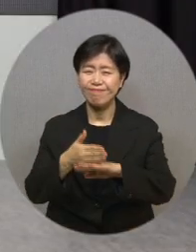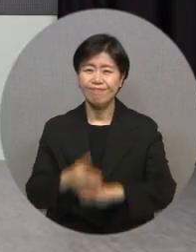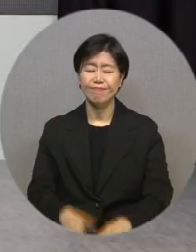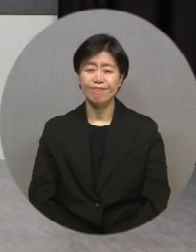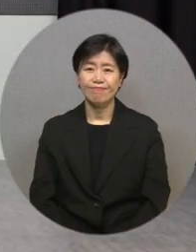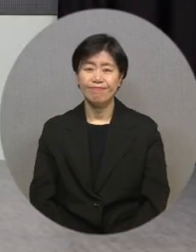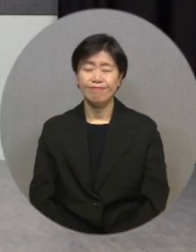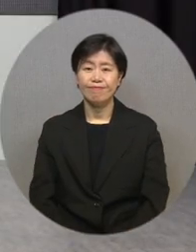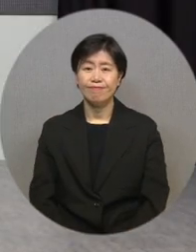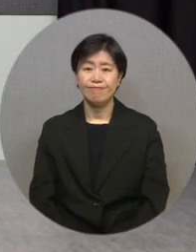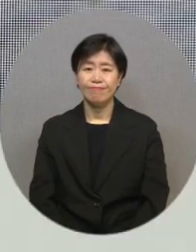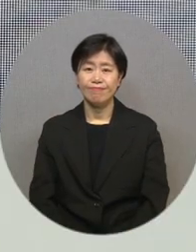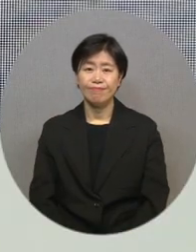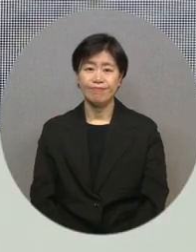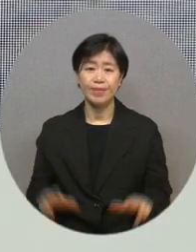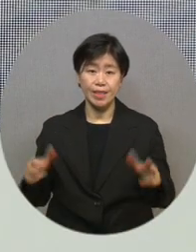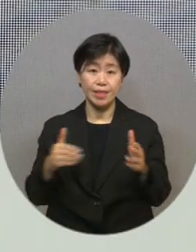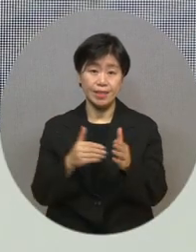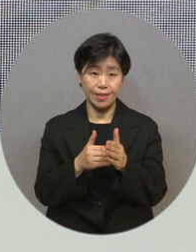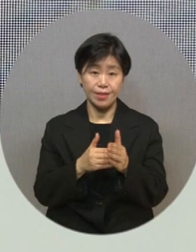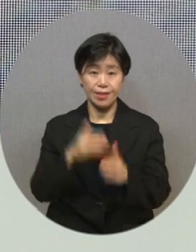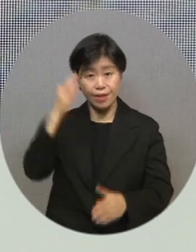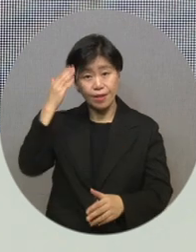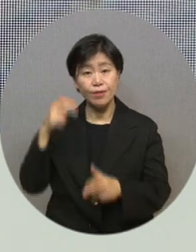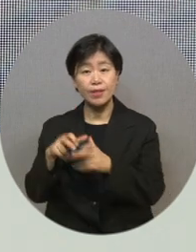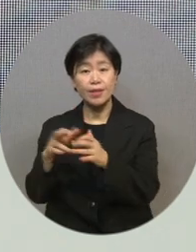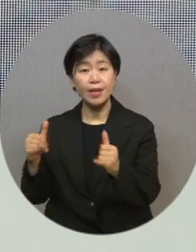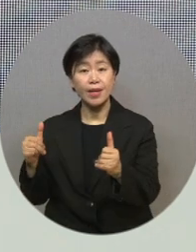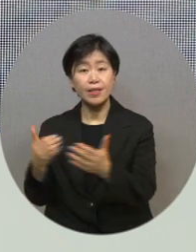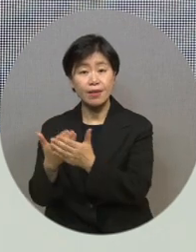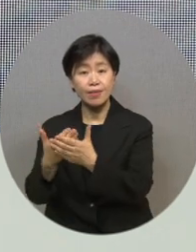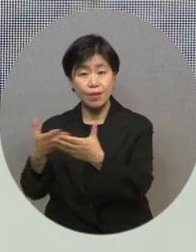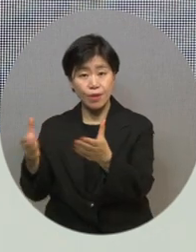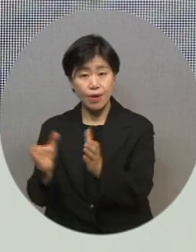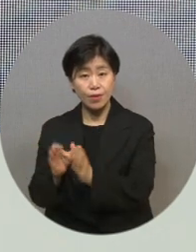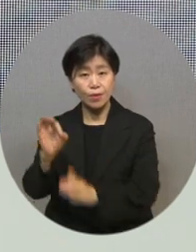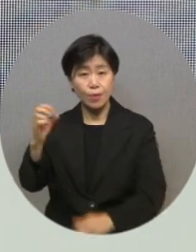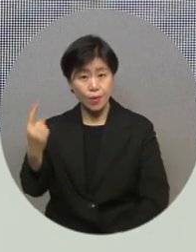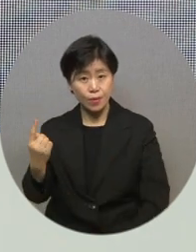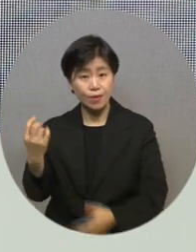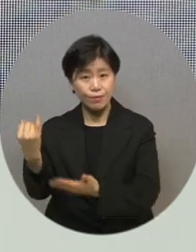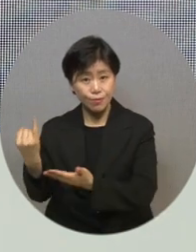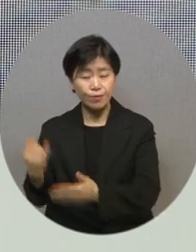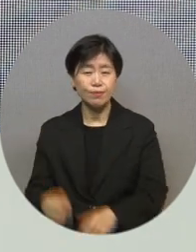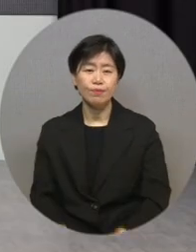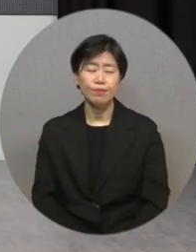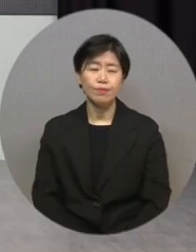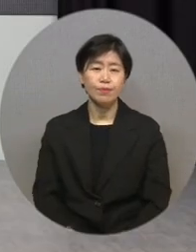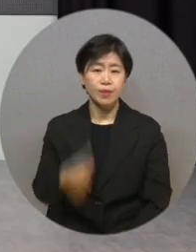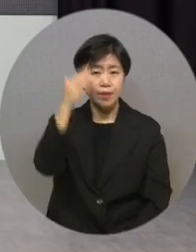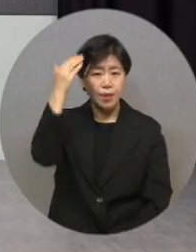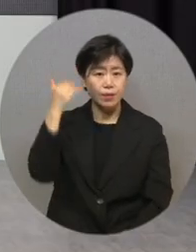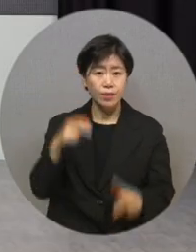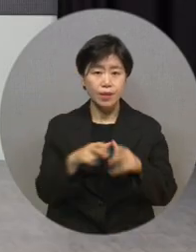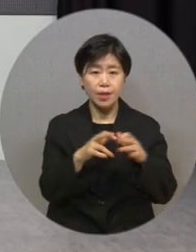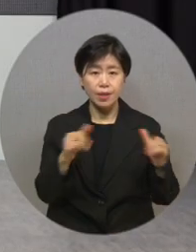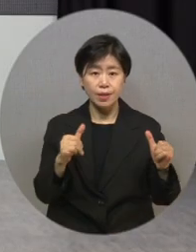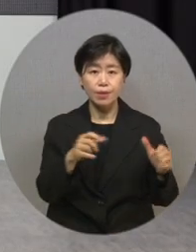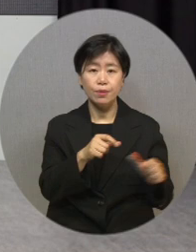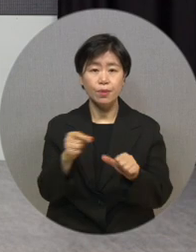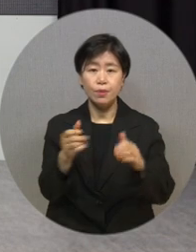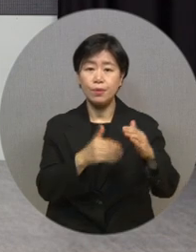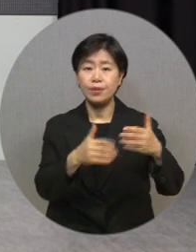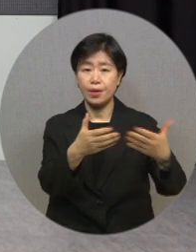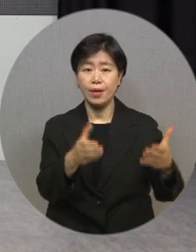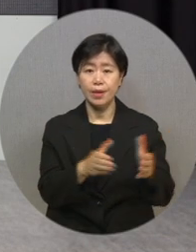감사합니다 지금까지 한국 장애인 개발원 오남주 경영본부장 그리고 한국 장애인